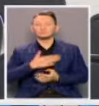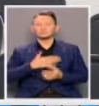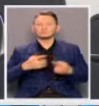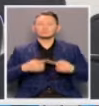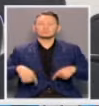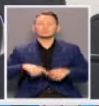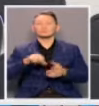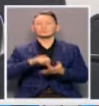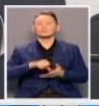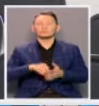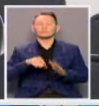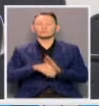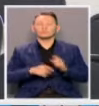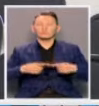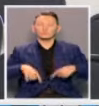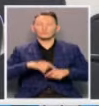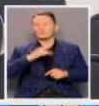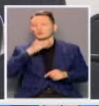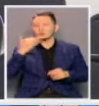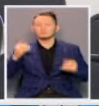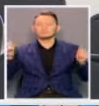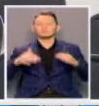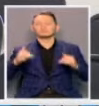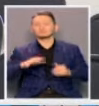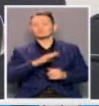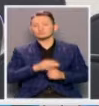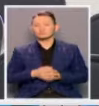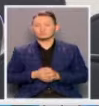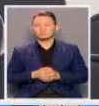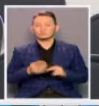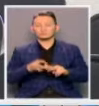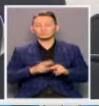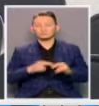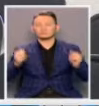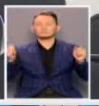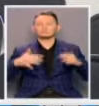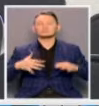үлкен мүмкіндік. Жас кадрларды, жас мамандарды осындай жәрмеңкелерде